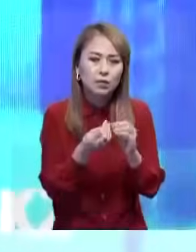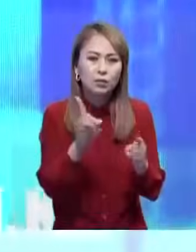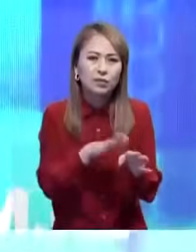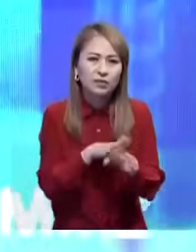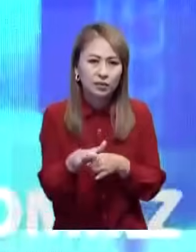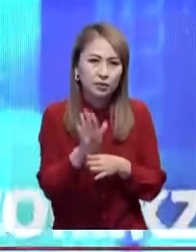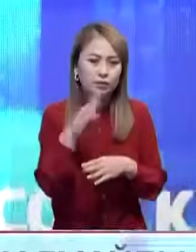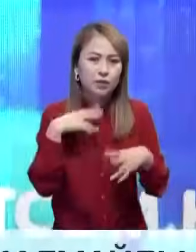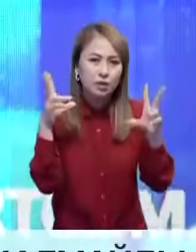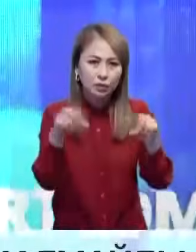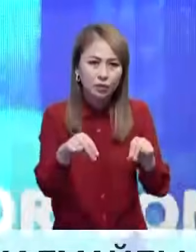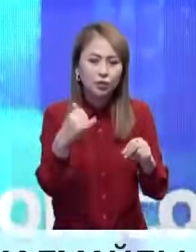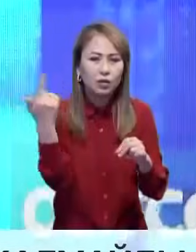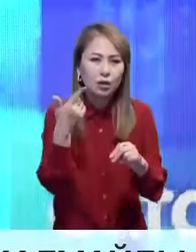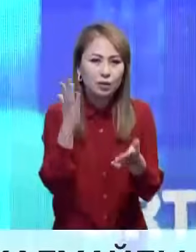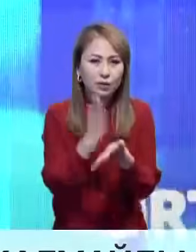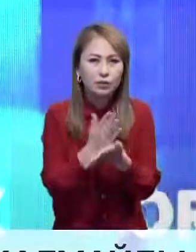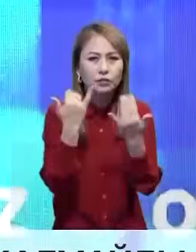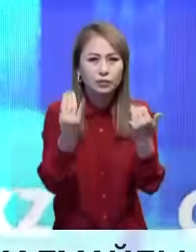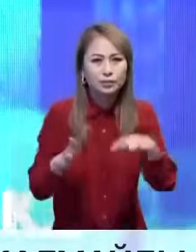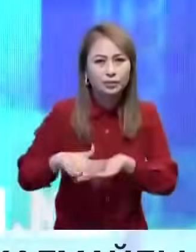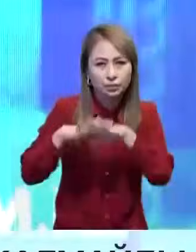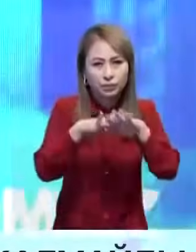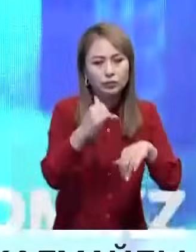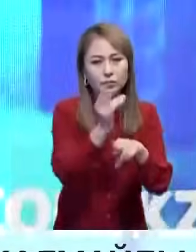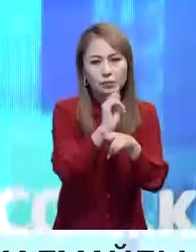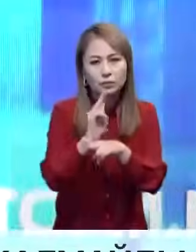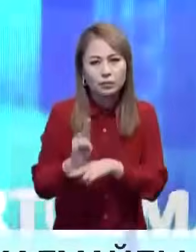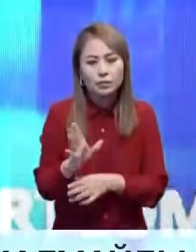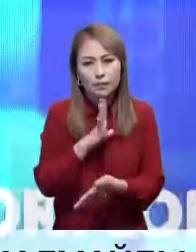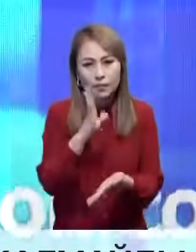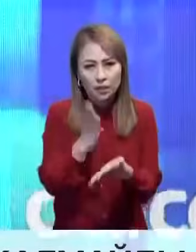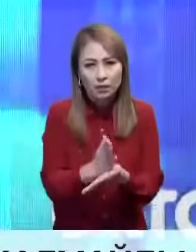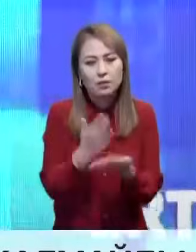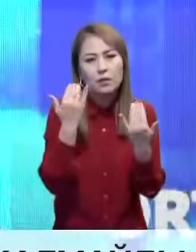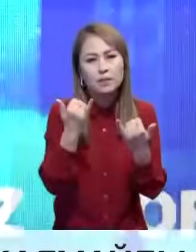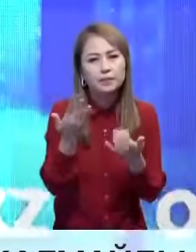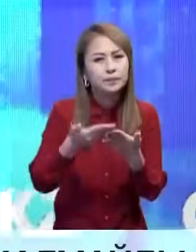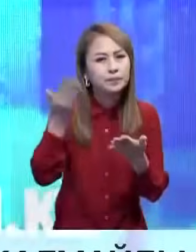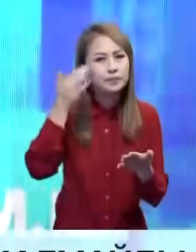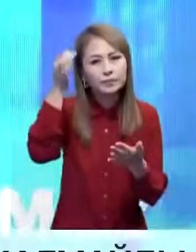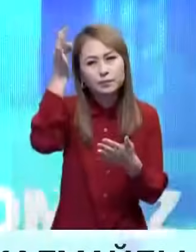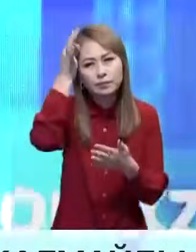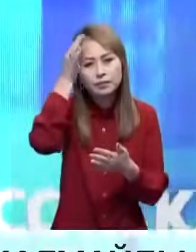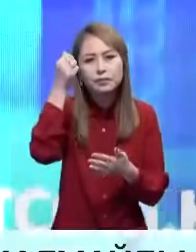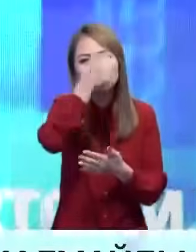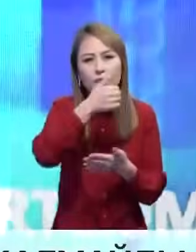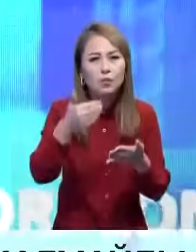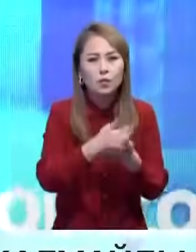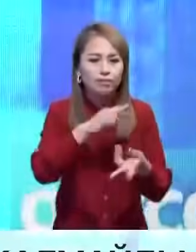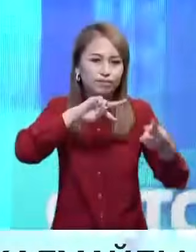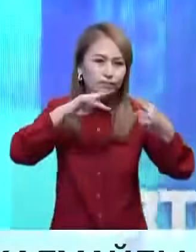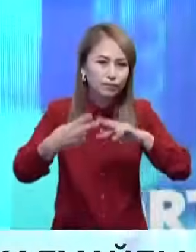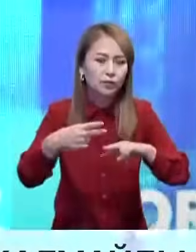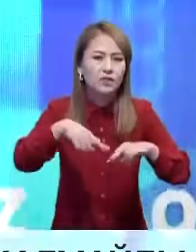өтетініне кепілдік беріп отыр. Бастысы бөлінген қаражатқа жөндеу жұмыстары жүргізілді. Былтырғы төтенше жағдайларды ескеріп, қазандықтарды жаңарттық.